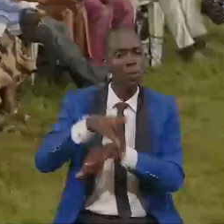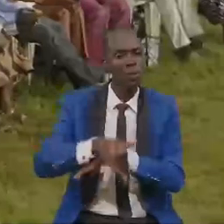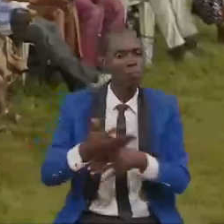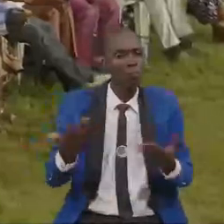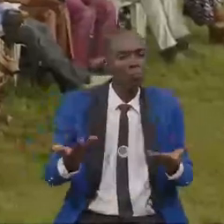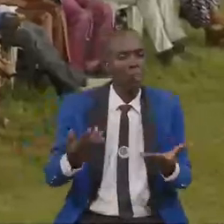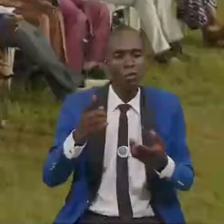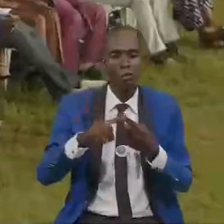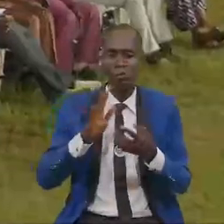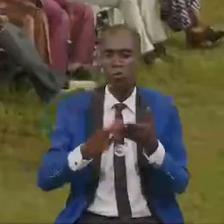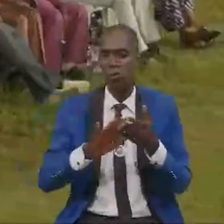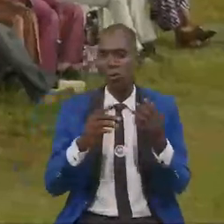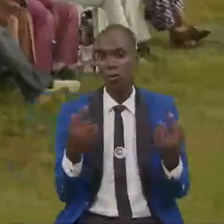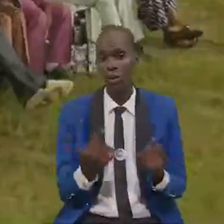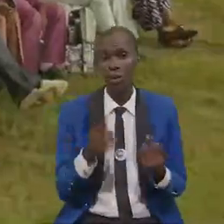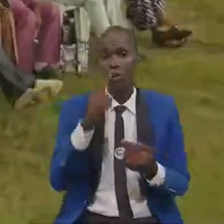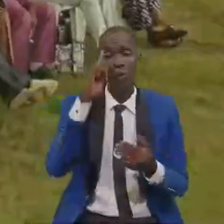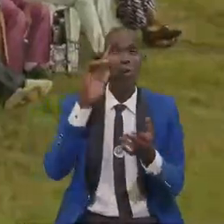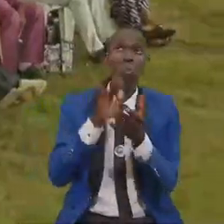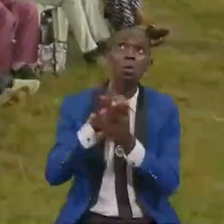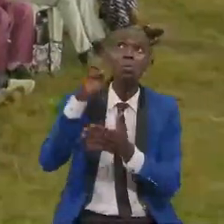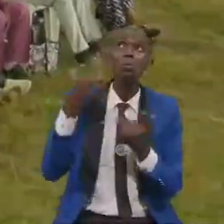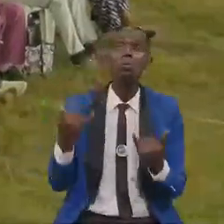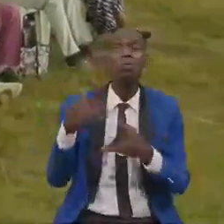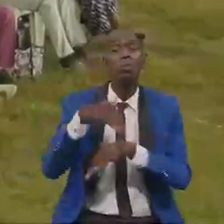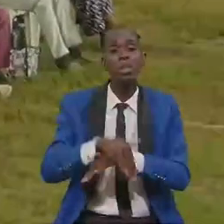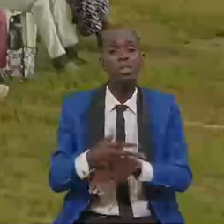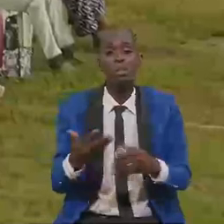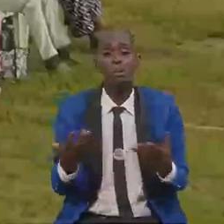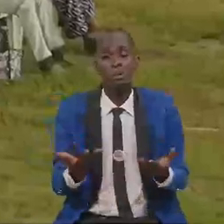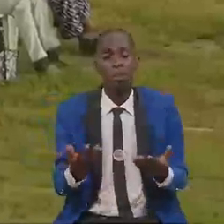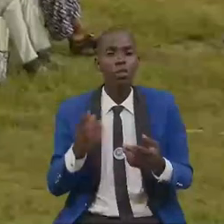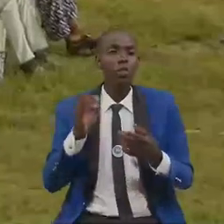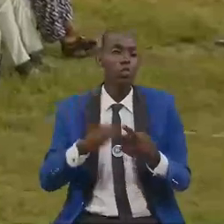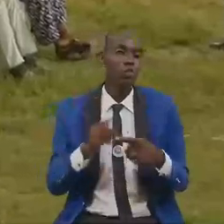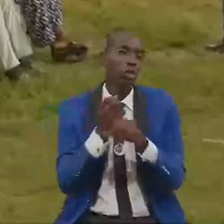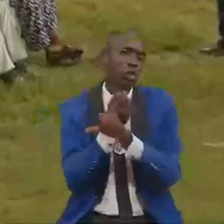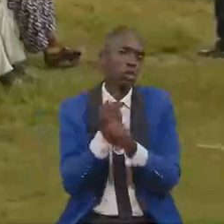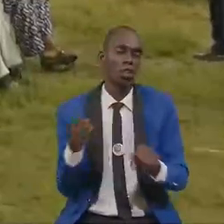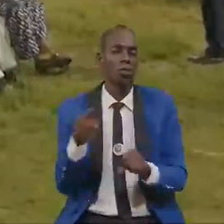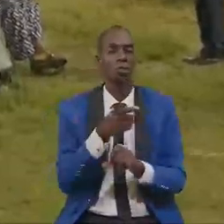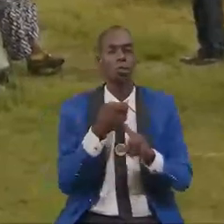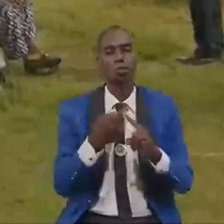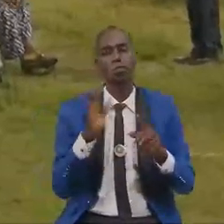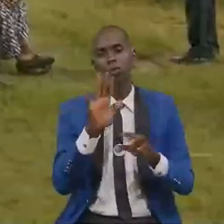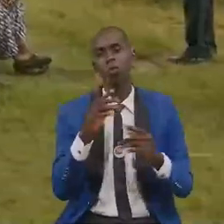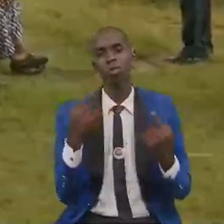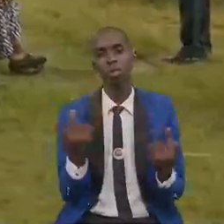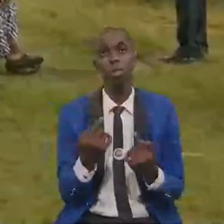tes péchés tu crois en lui pour qu'il te sauve de tout un péché